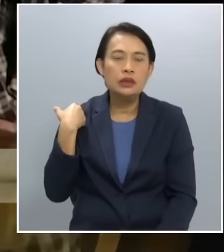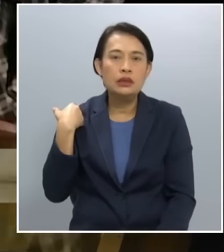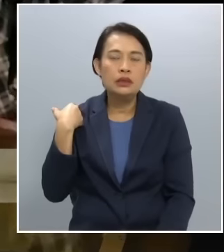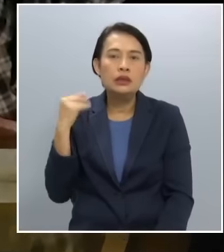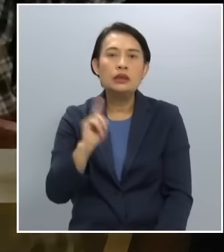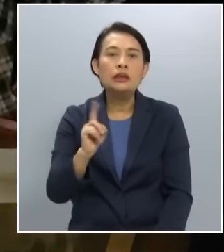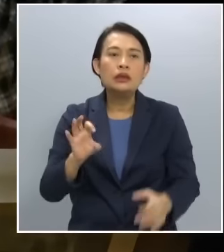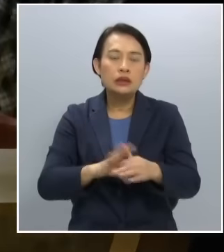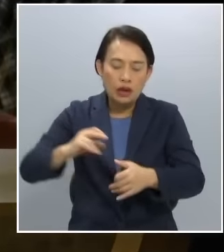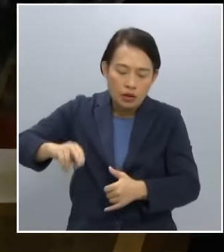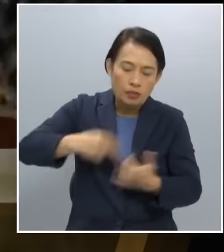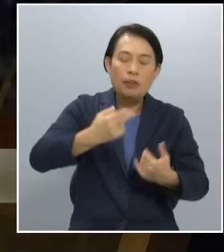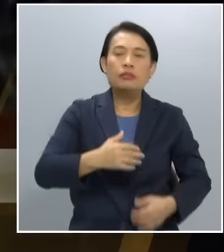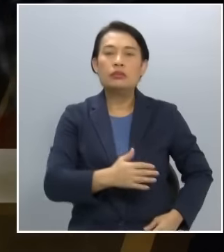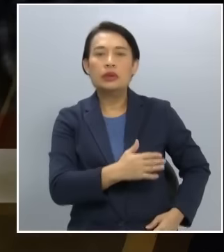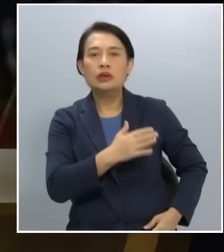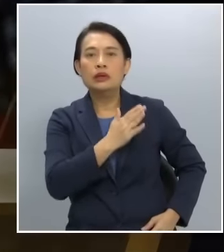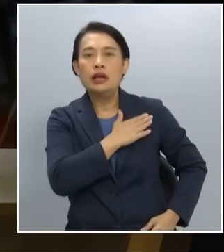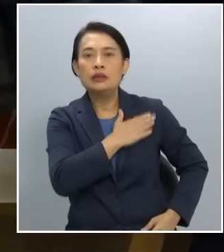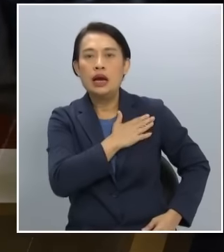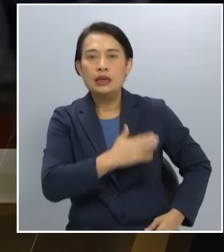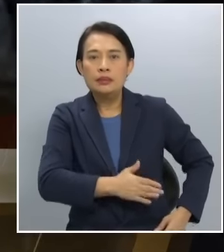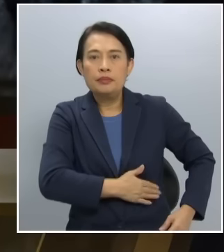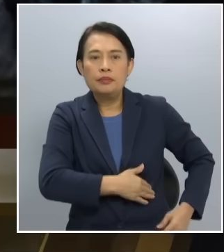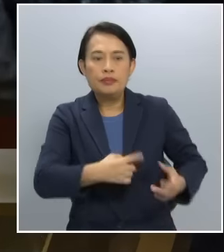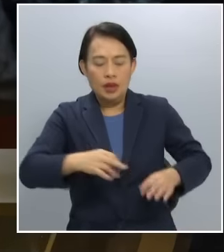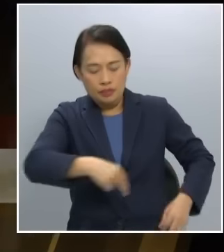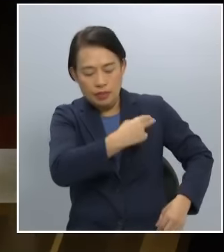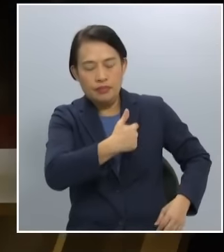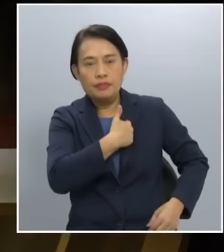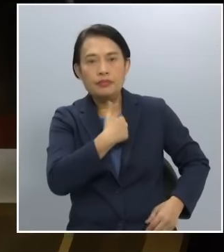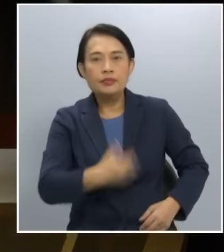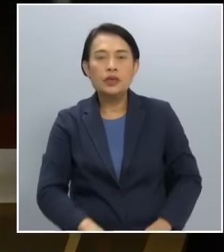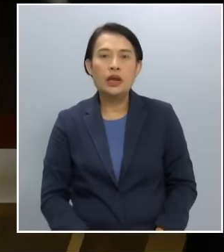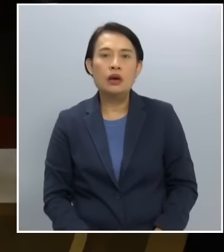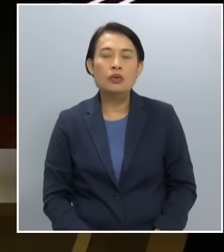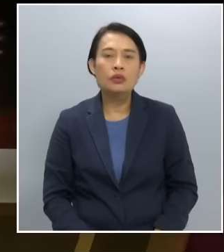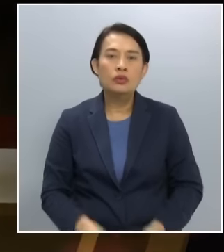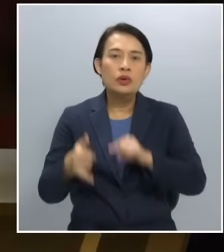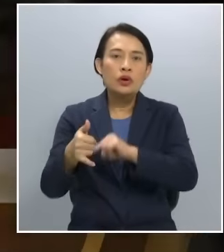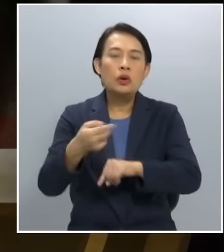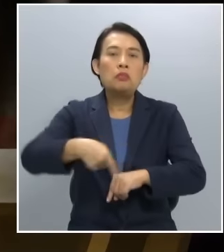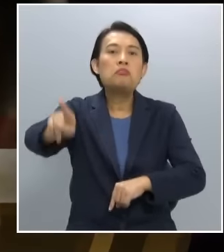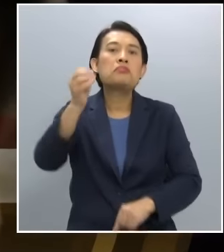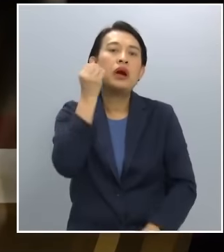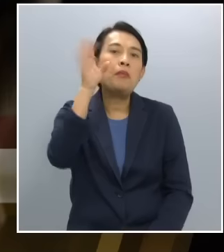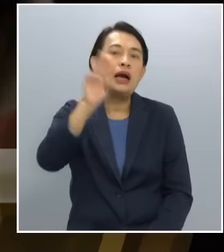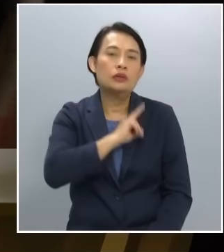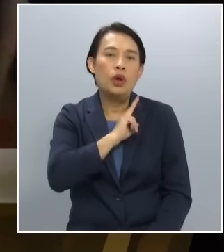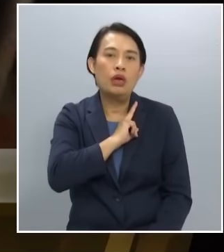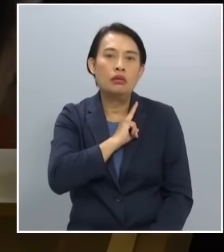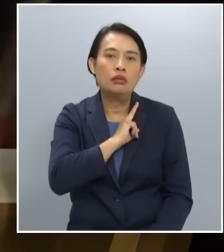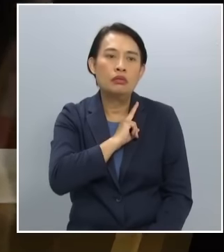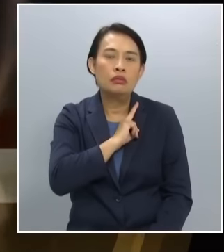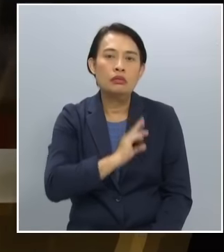ยิงเข้าที่ลำตัวข้างซ้ายค่ะแล้วจากนั้นนายสมยศผู้ก่อเหตุก็เดินถือปืนกลับไปบ้านของตัวเอง